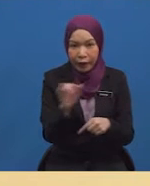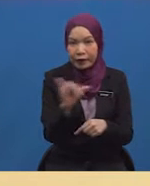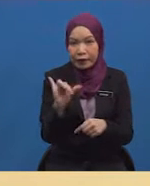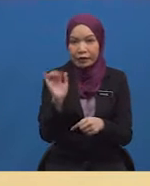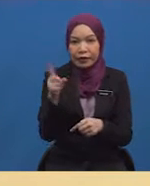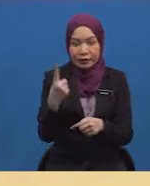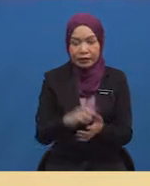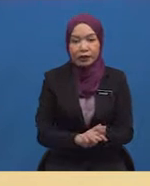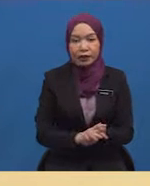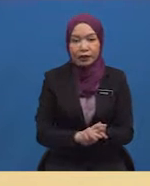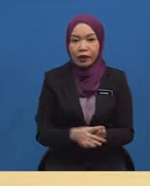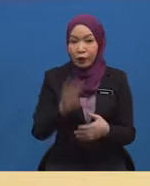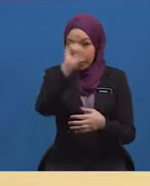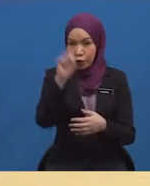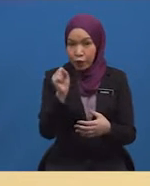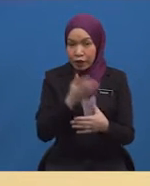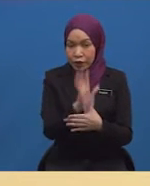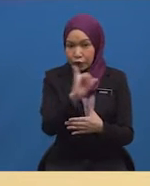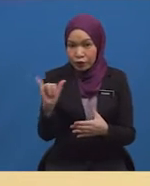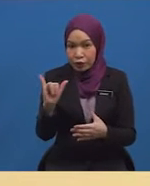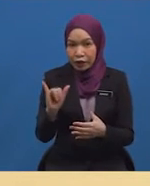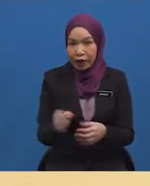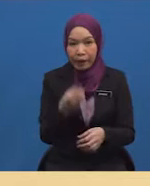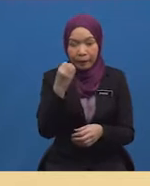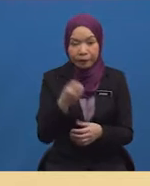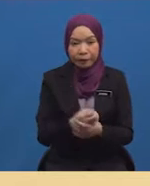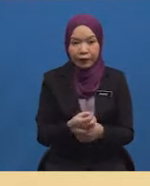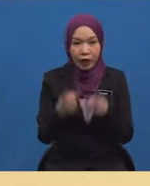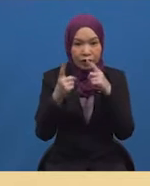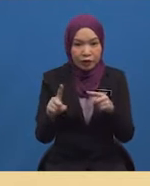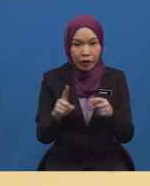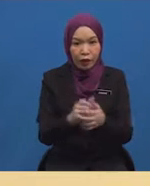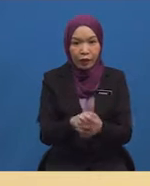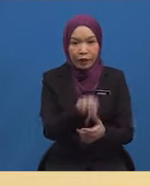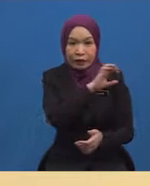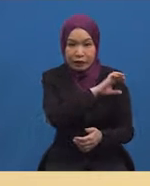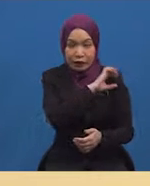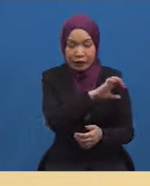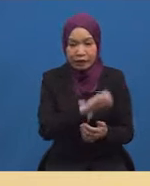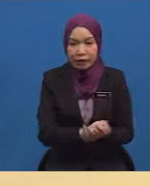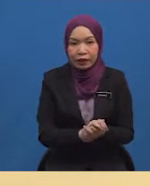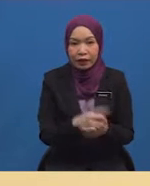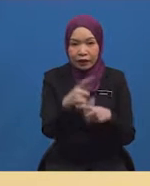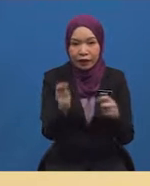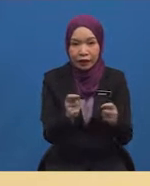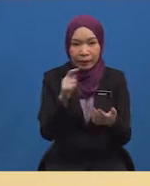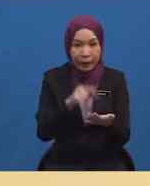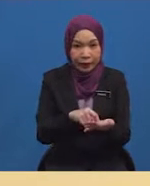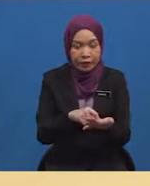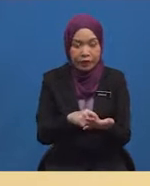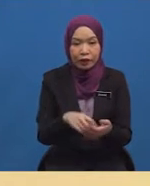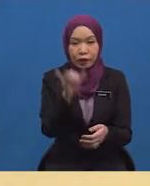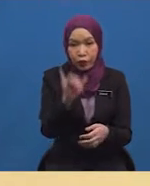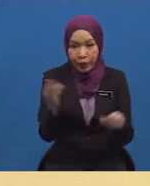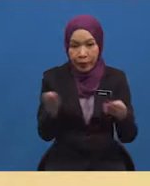Baiklah, soalan seterusnya ialah terangkan ciri-ciri kawasan di atas yang menggalakkan penduduk tinggal di